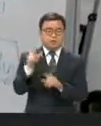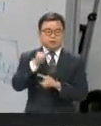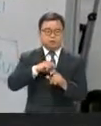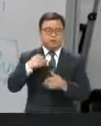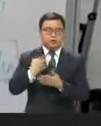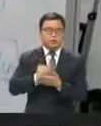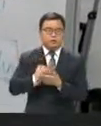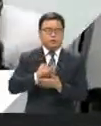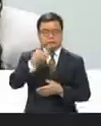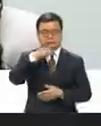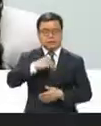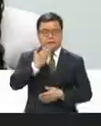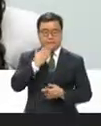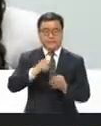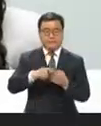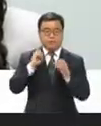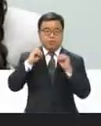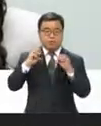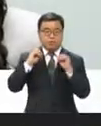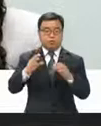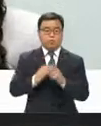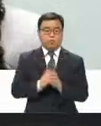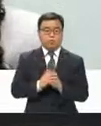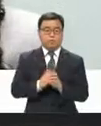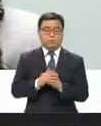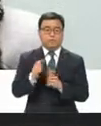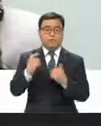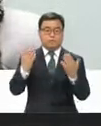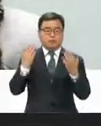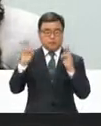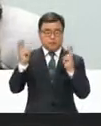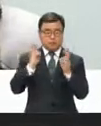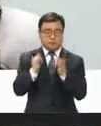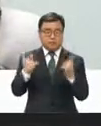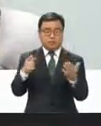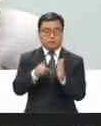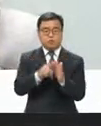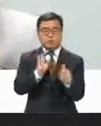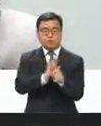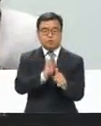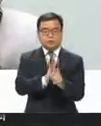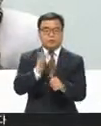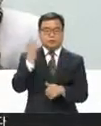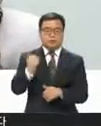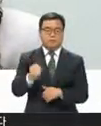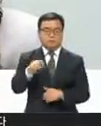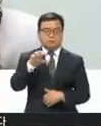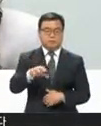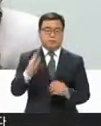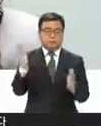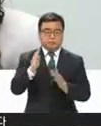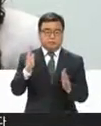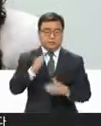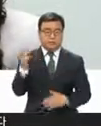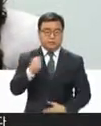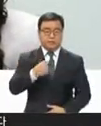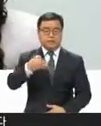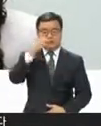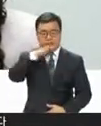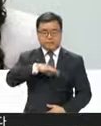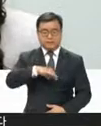있죠. There are a lot of resources at Ryerson University for entrepreneurs. I would say it's